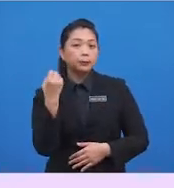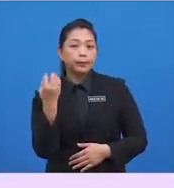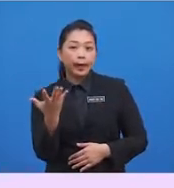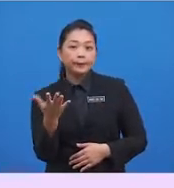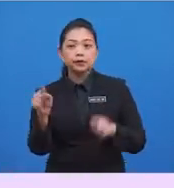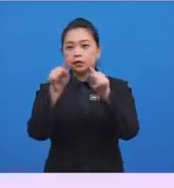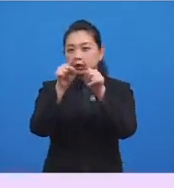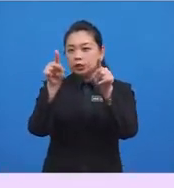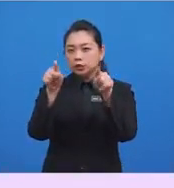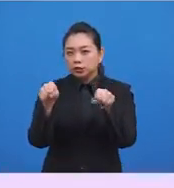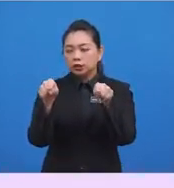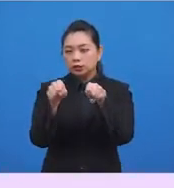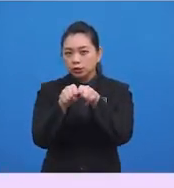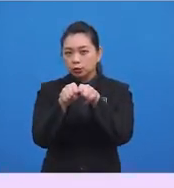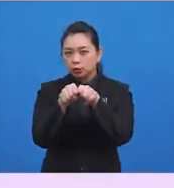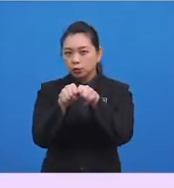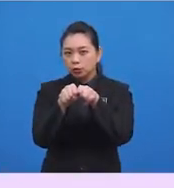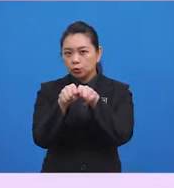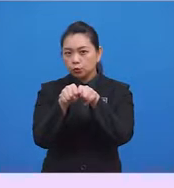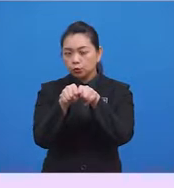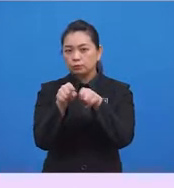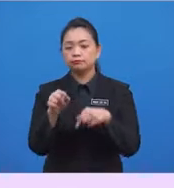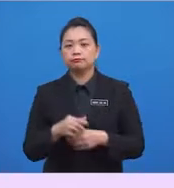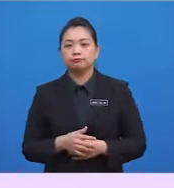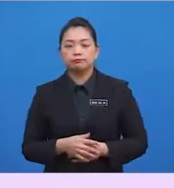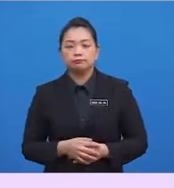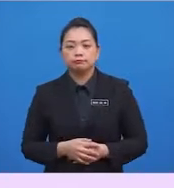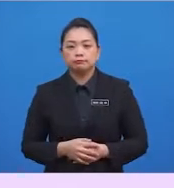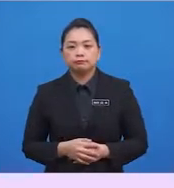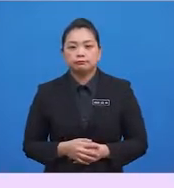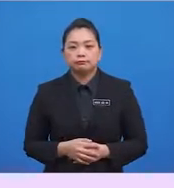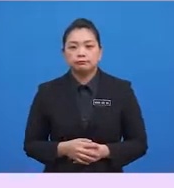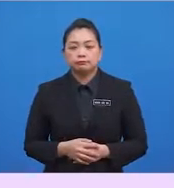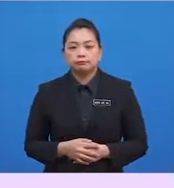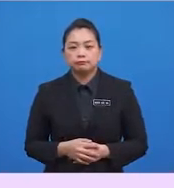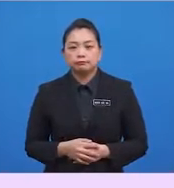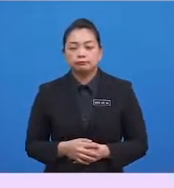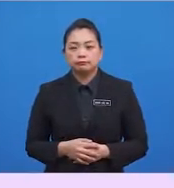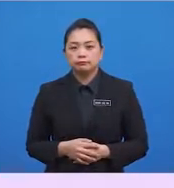tersebut. Satu, dua, tiga,